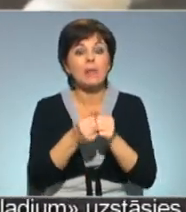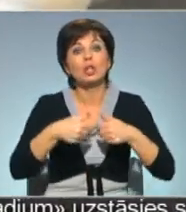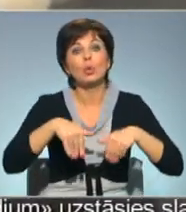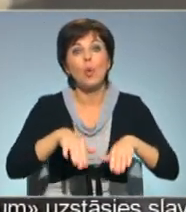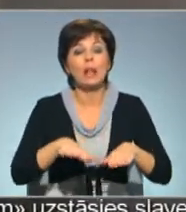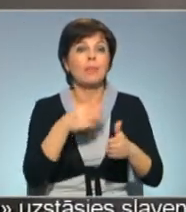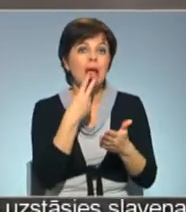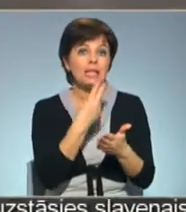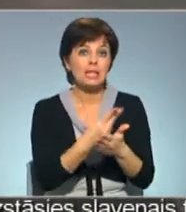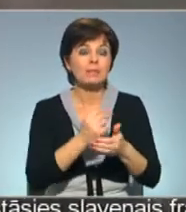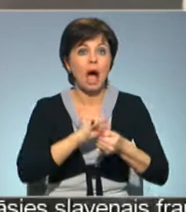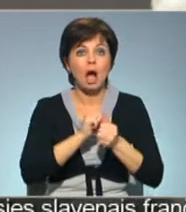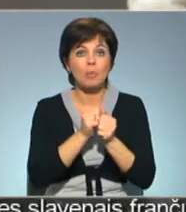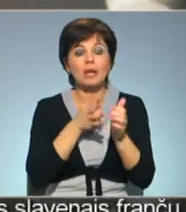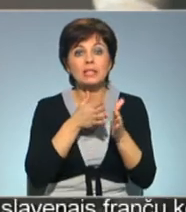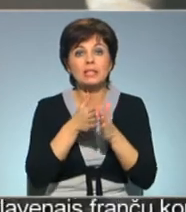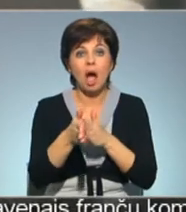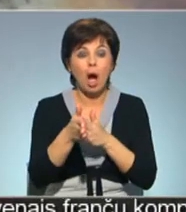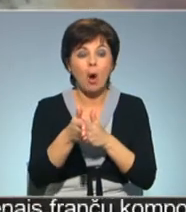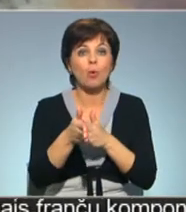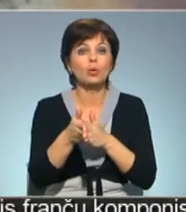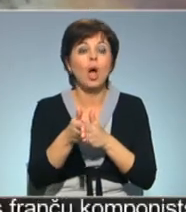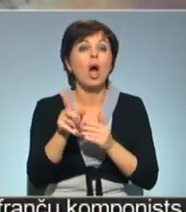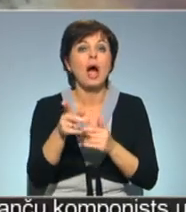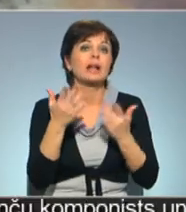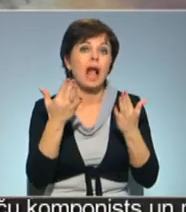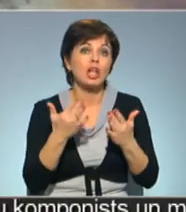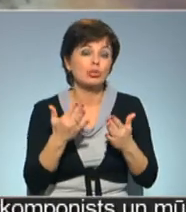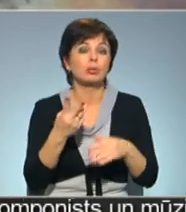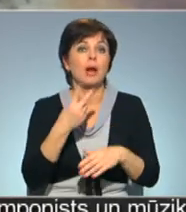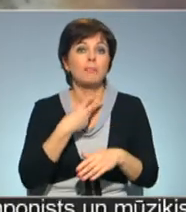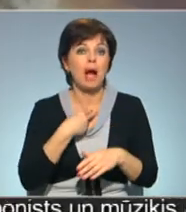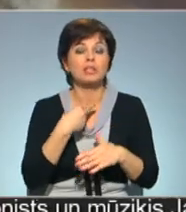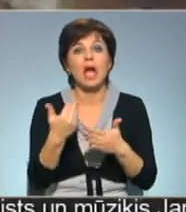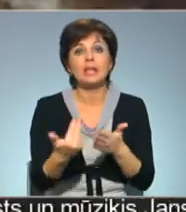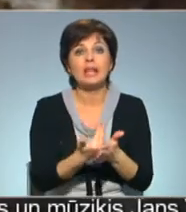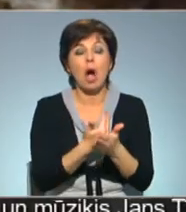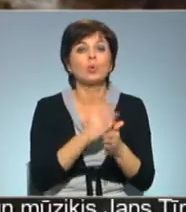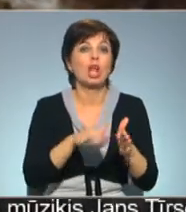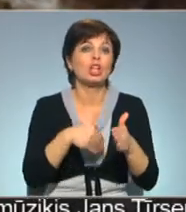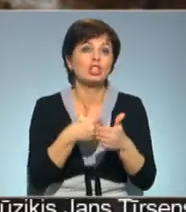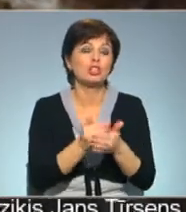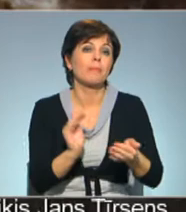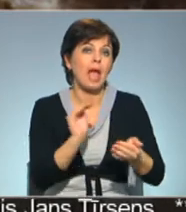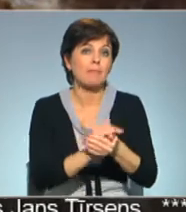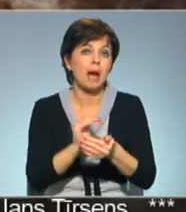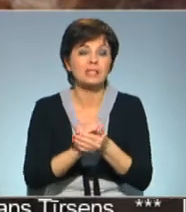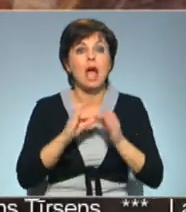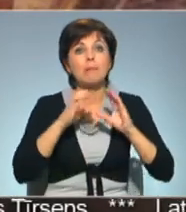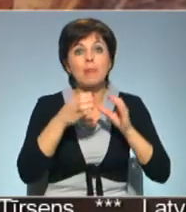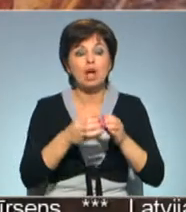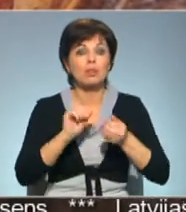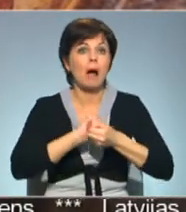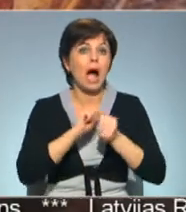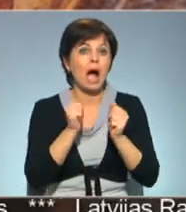nolēmusi ieskatīties akmenī caur makro objektīvu. Rezultāts pārsteidzis ar jaunas, līdz šim neiepazītas pasaules